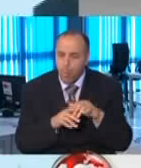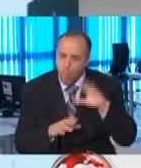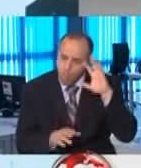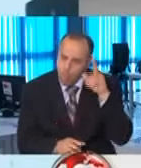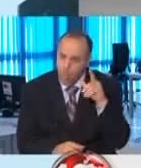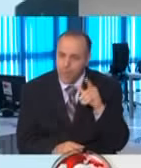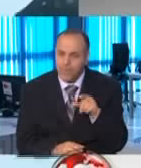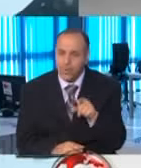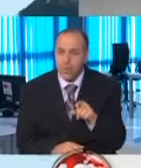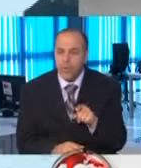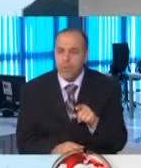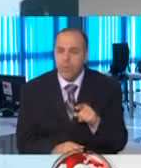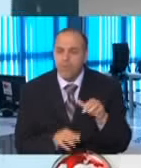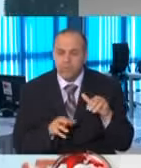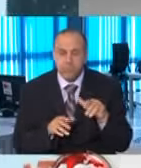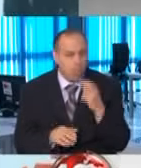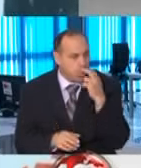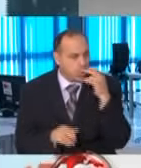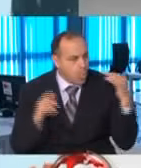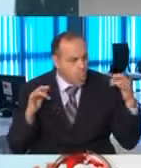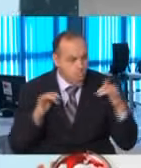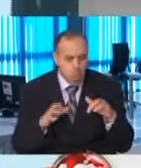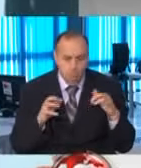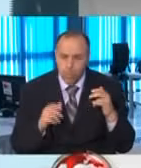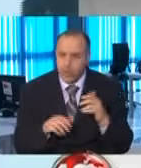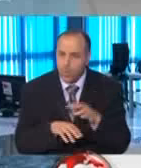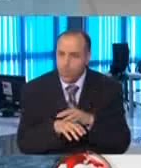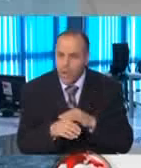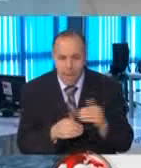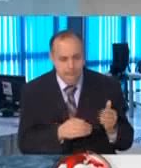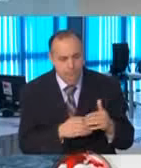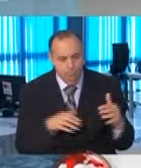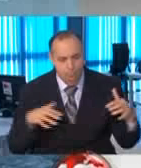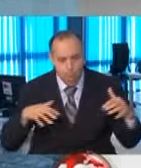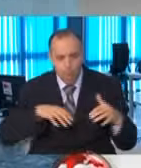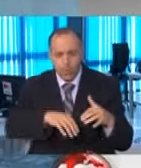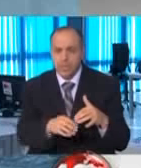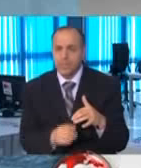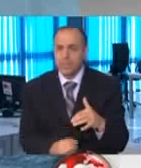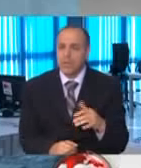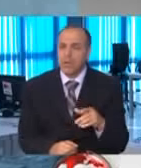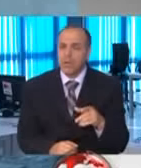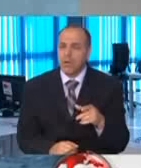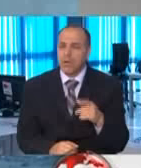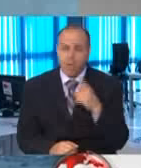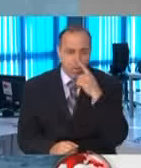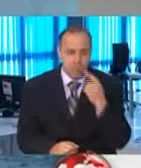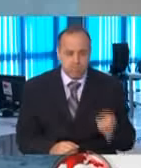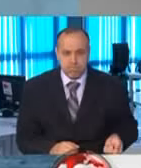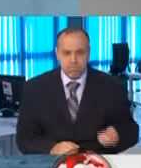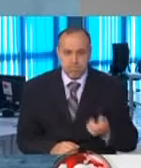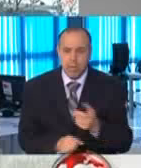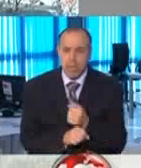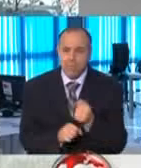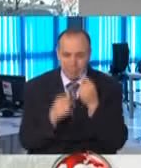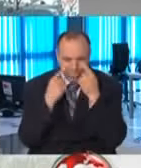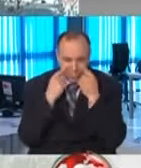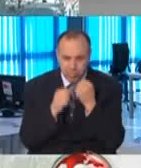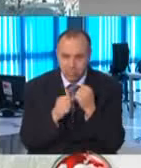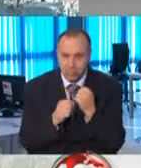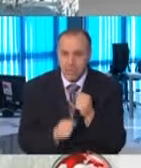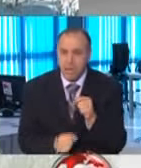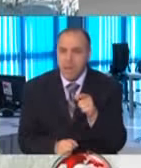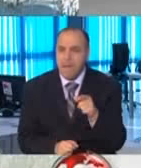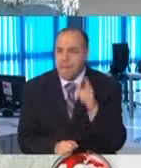اشتدت حدتها مع توافد التعزيزات الأمنية من الولايات المجاورة، استعملت فيها القنابل المسيلة للدموع